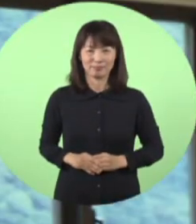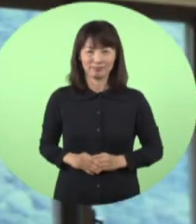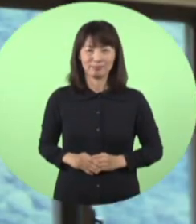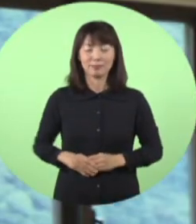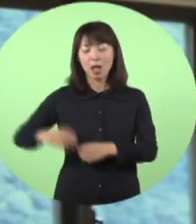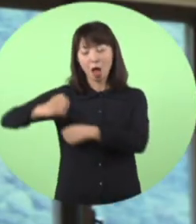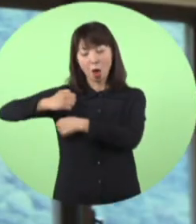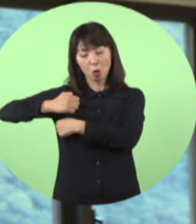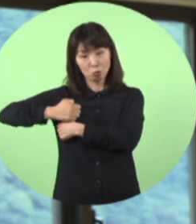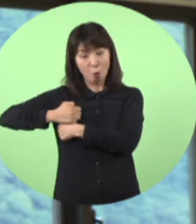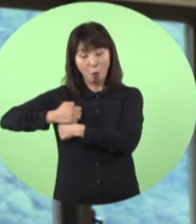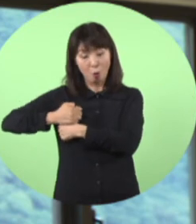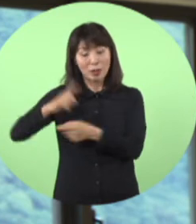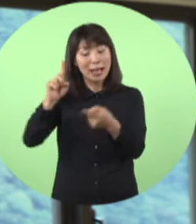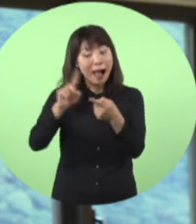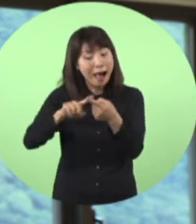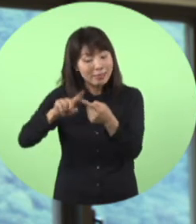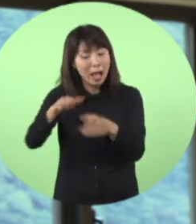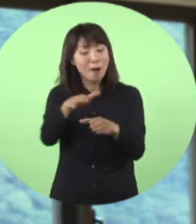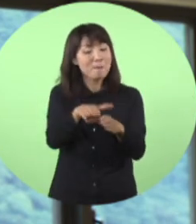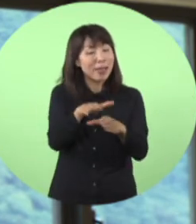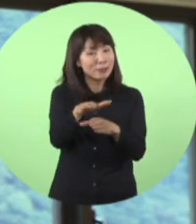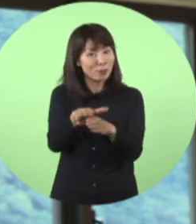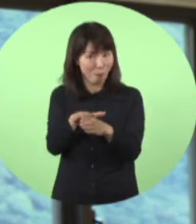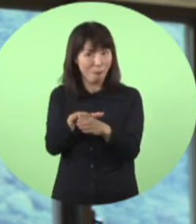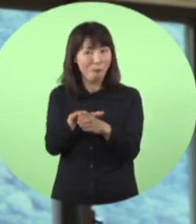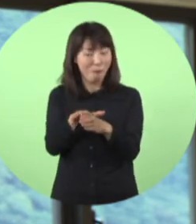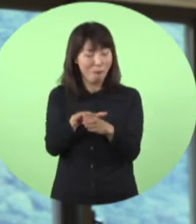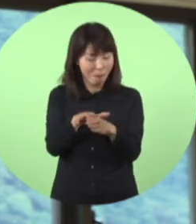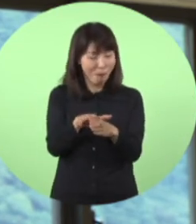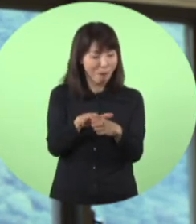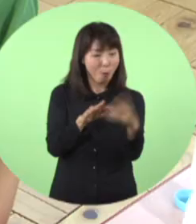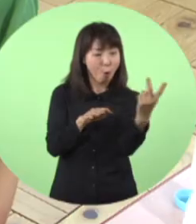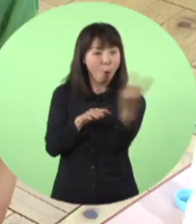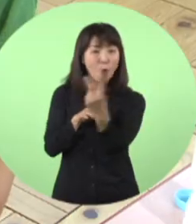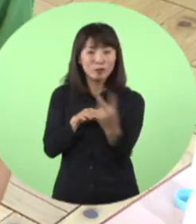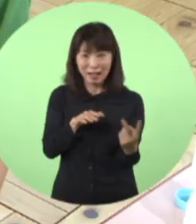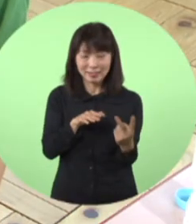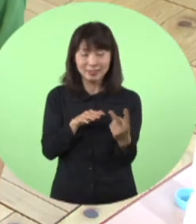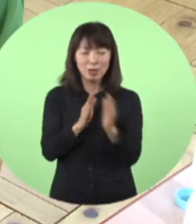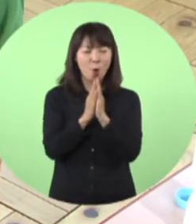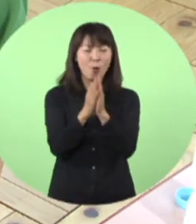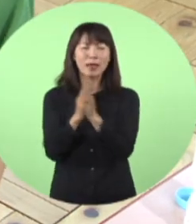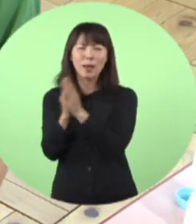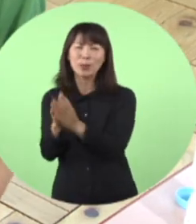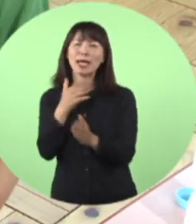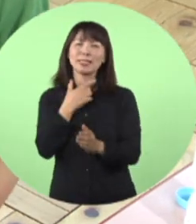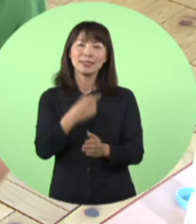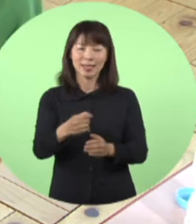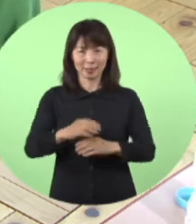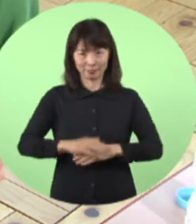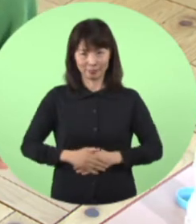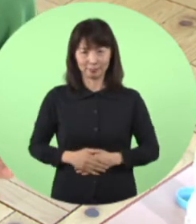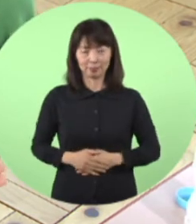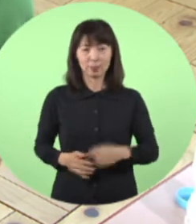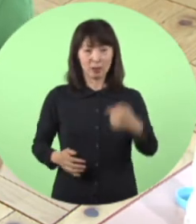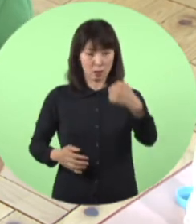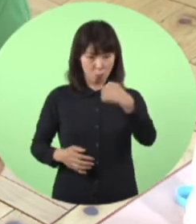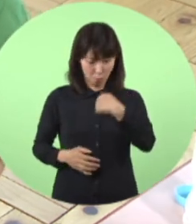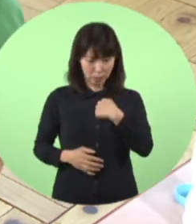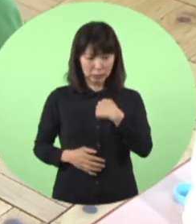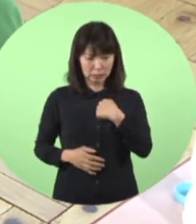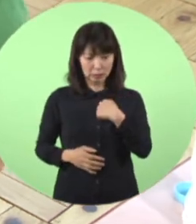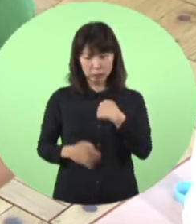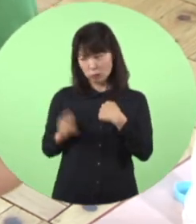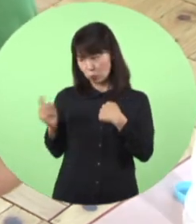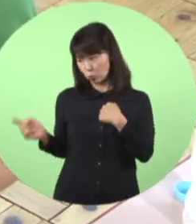兵庫らしい弁当をテーマに、お二人それぞれにお弁当のレシピなどを企画してもらって。 それぞれが企画